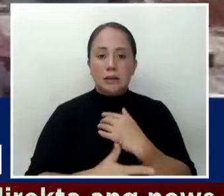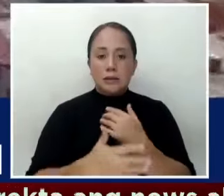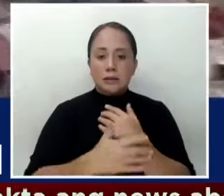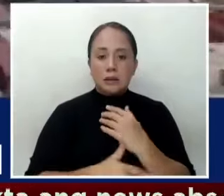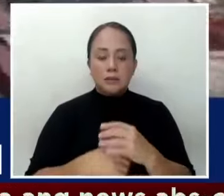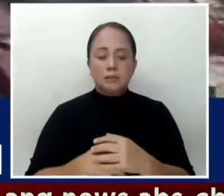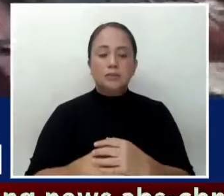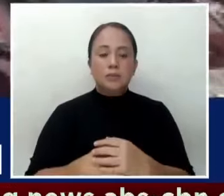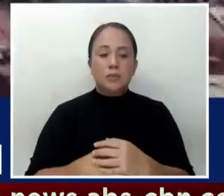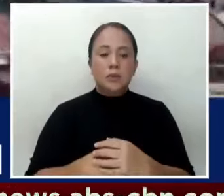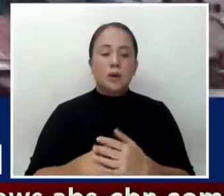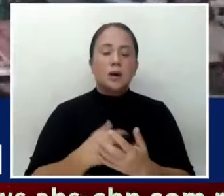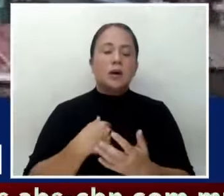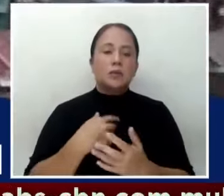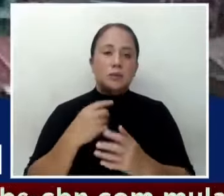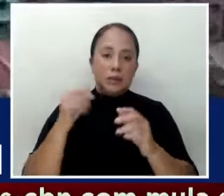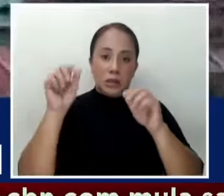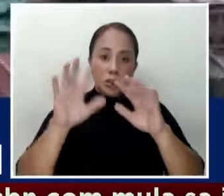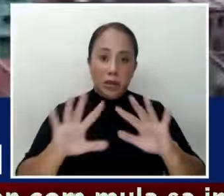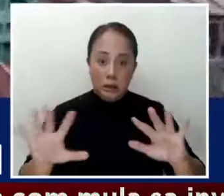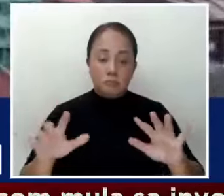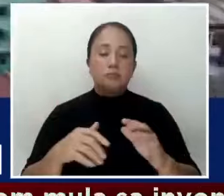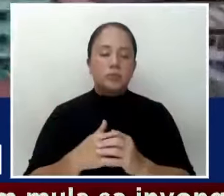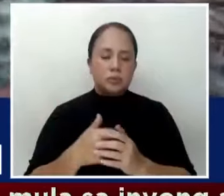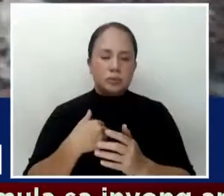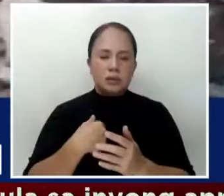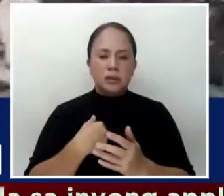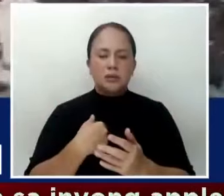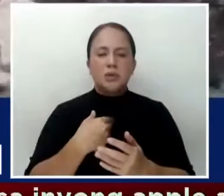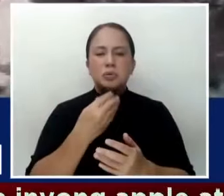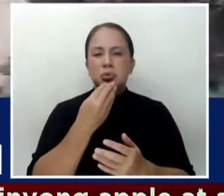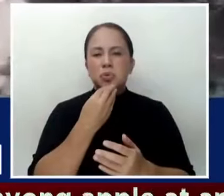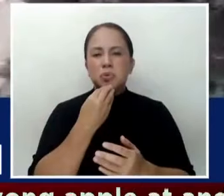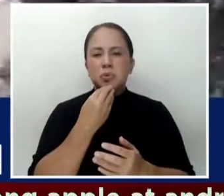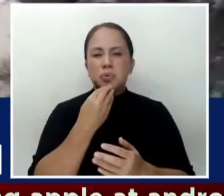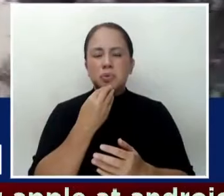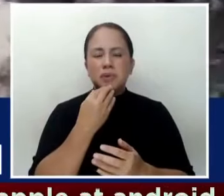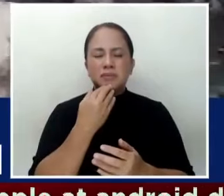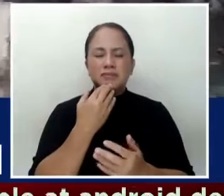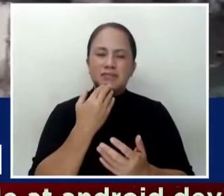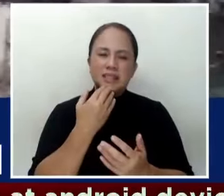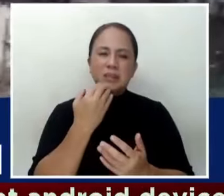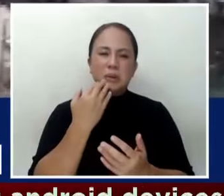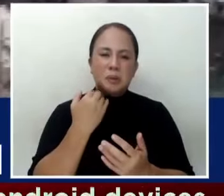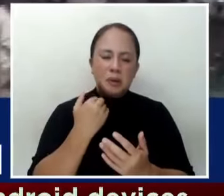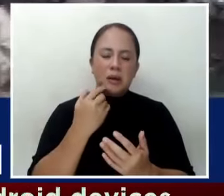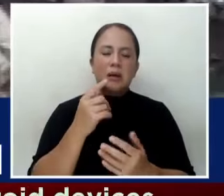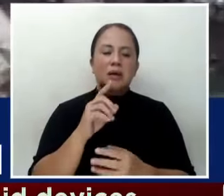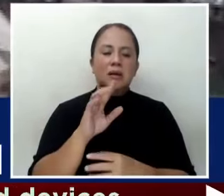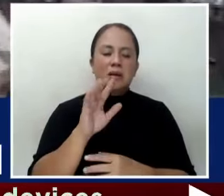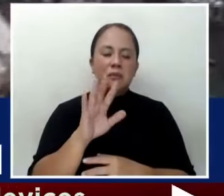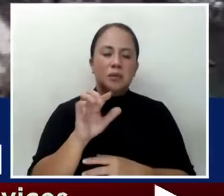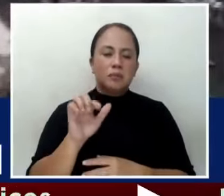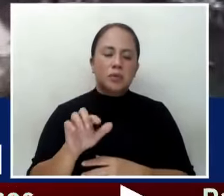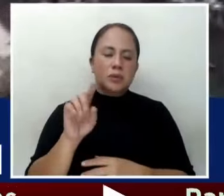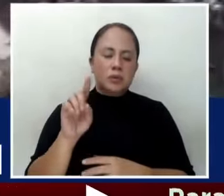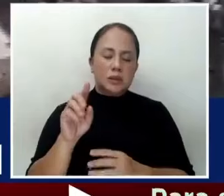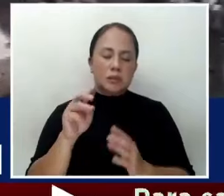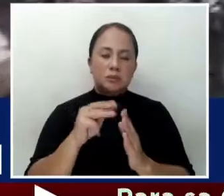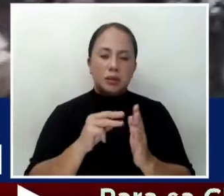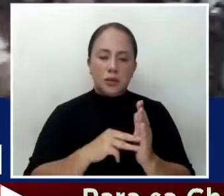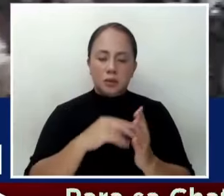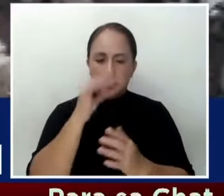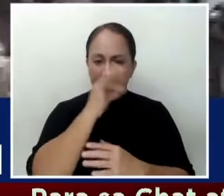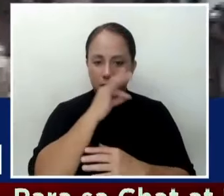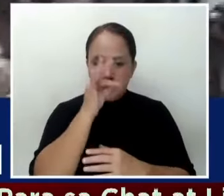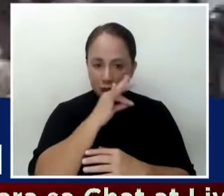Asya na mataas ang level ng food insecurity. Anila, nasa 51 milyong Pinoy o 44.1%